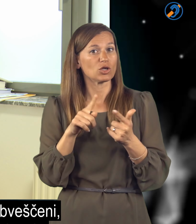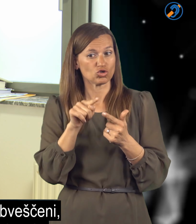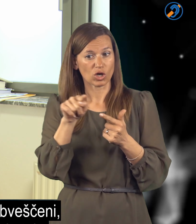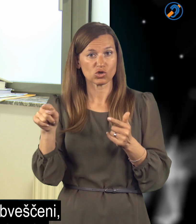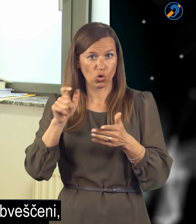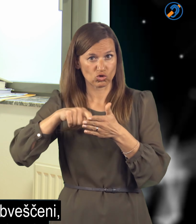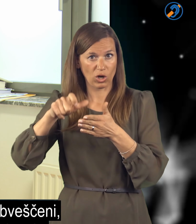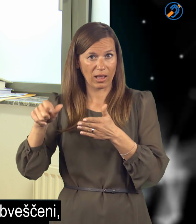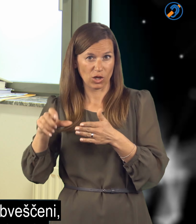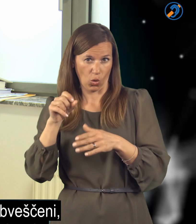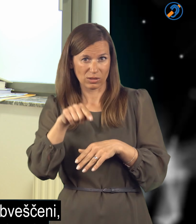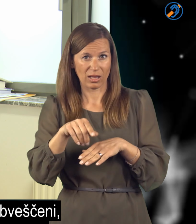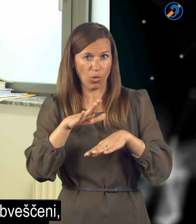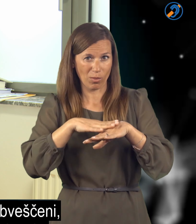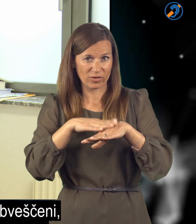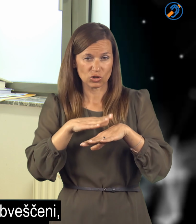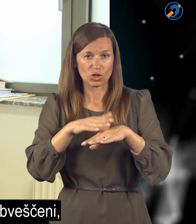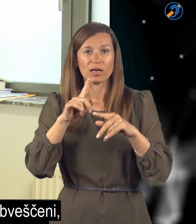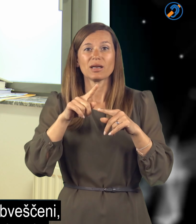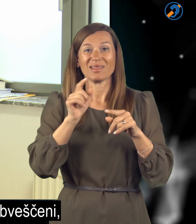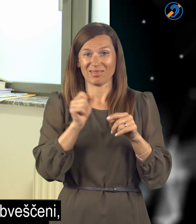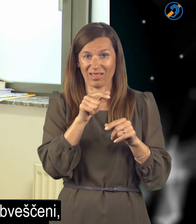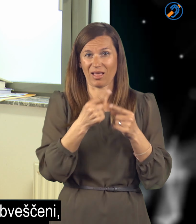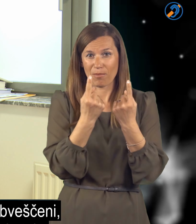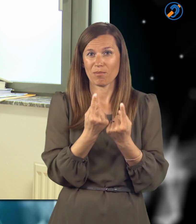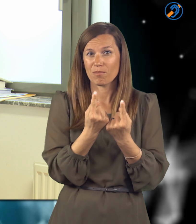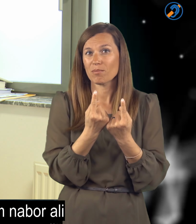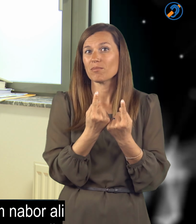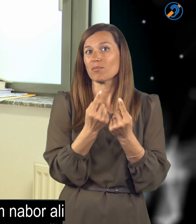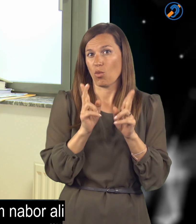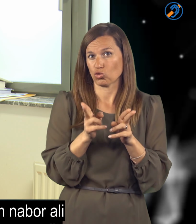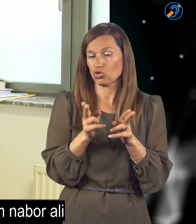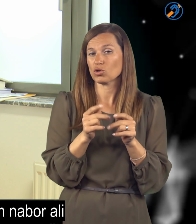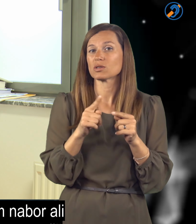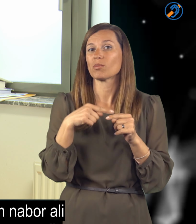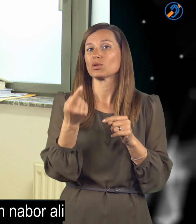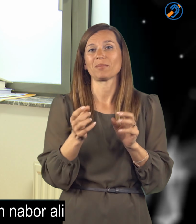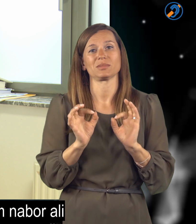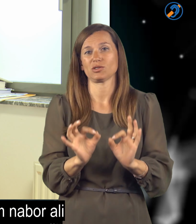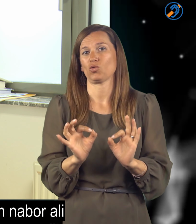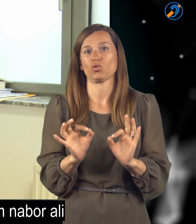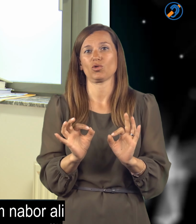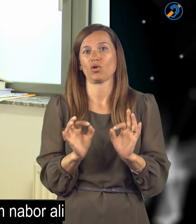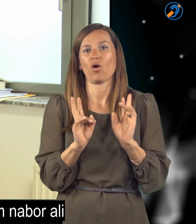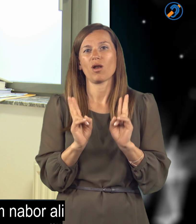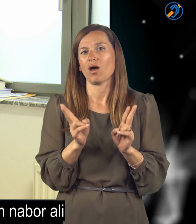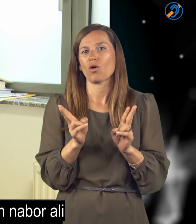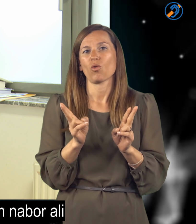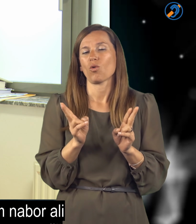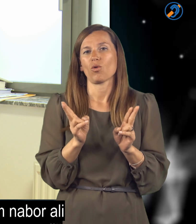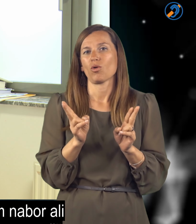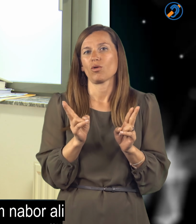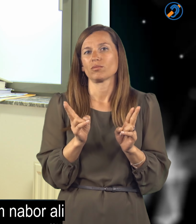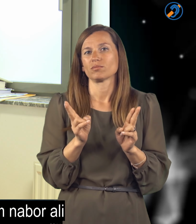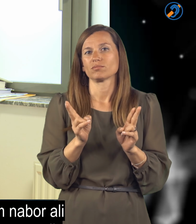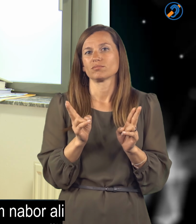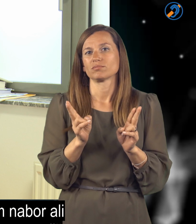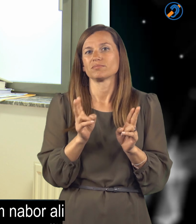člani o tem obveščeni, da taka možnost obstaja, sigurno, da je potem lahko nabor ali